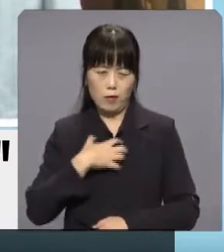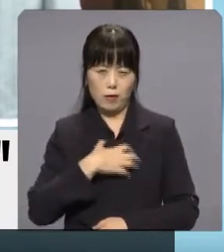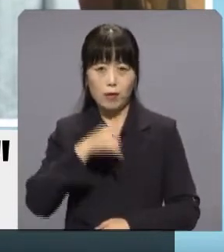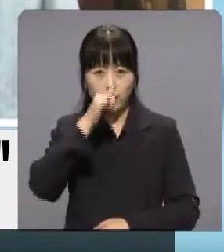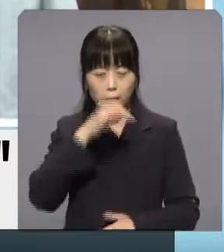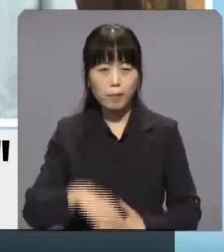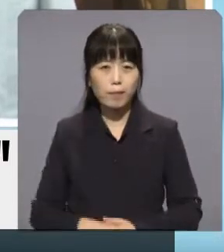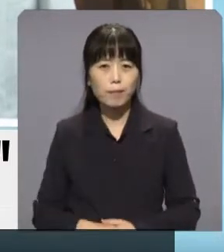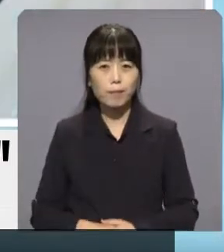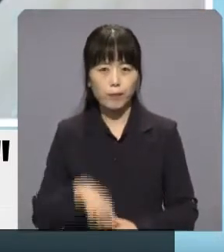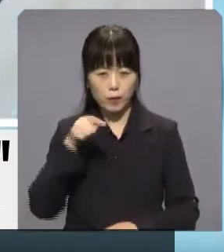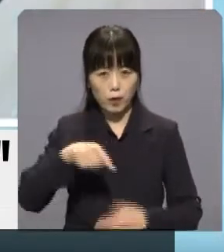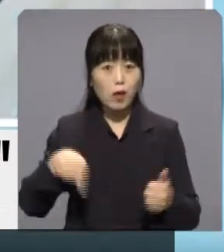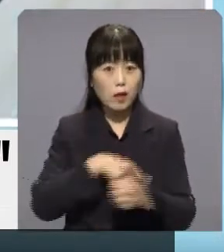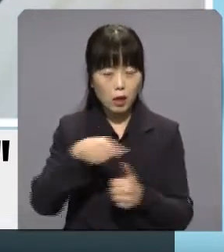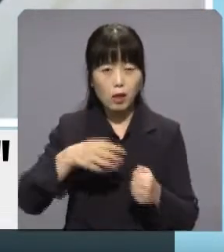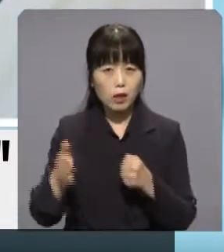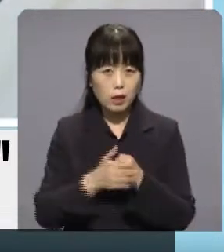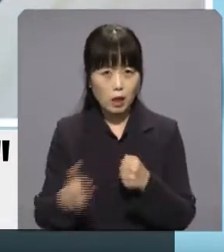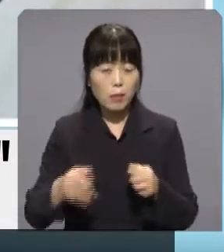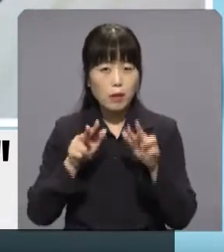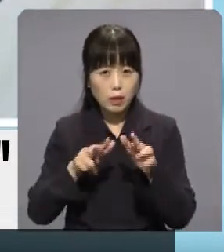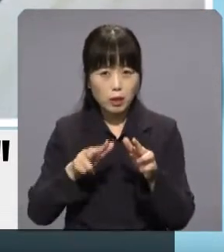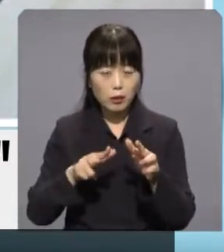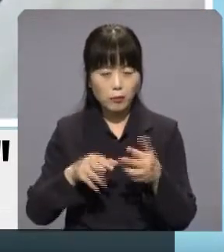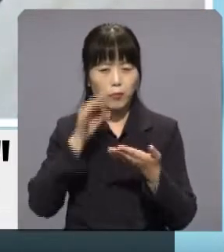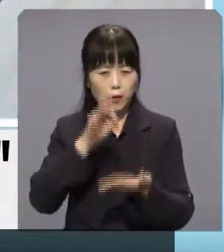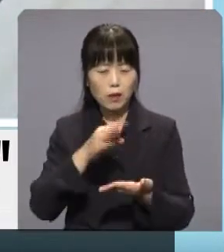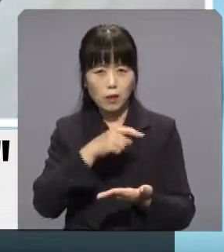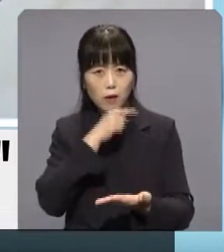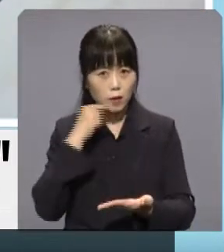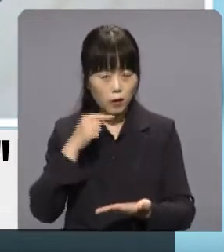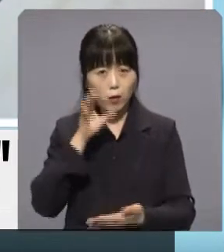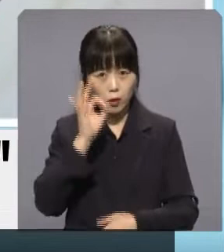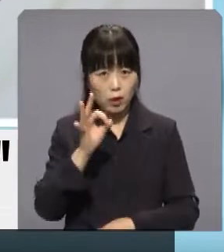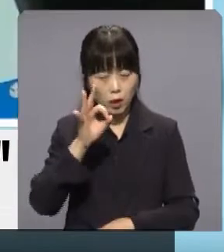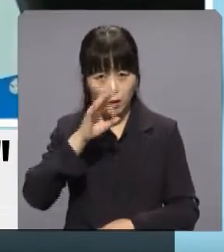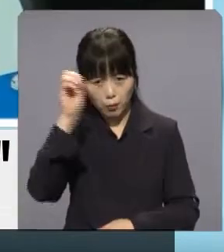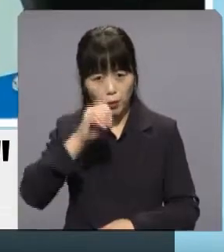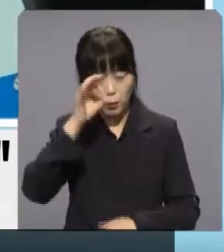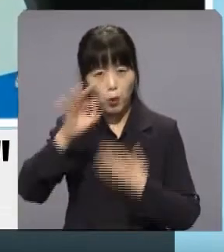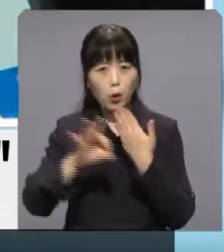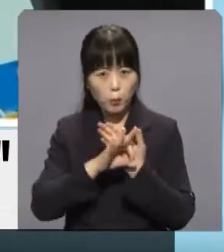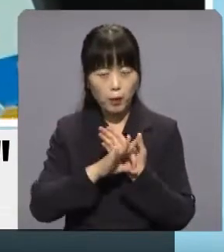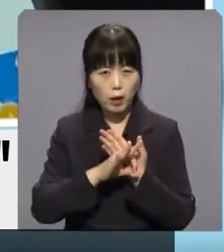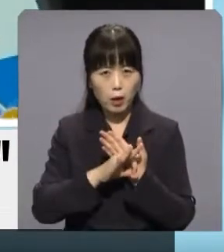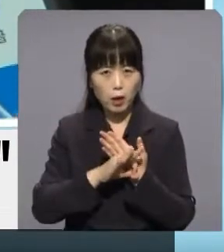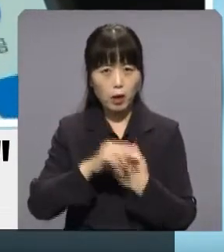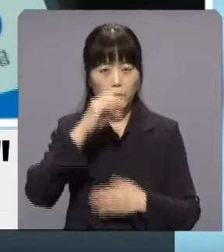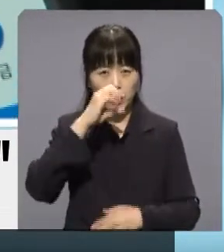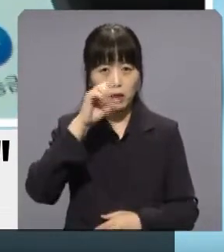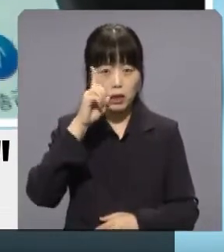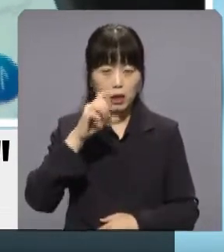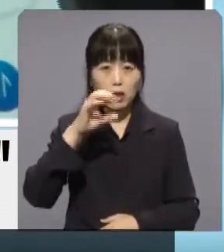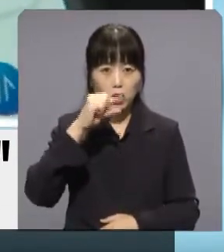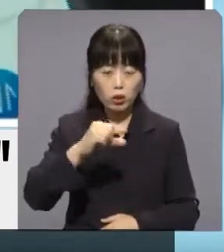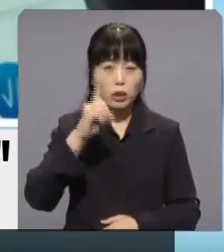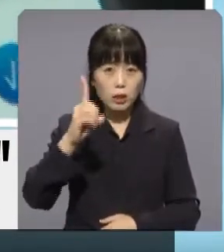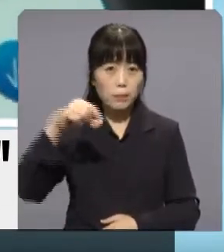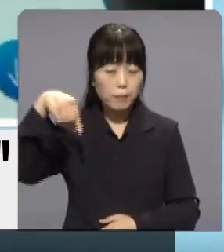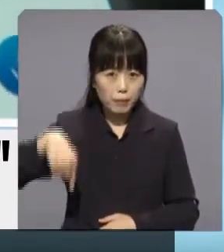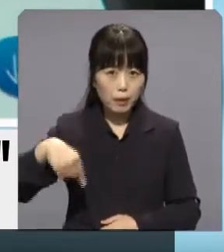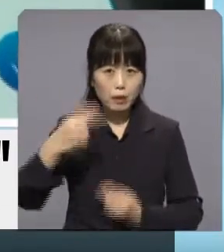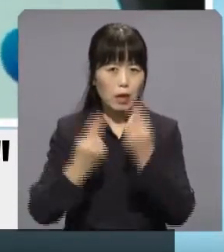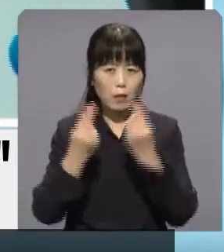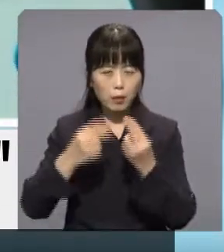없거든요 그런 상황이기 때문에 현재 우리나라 재정적자 비율을 보면은 한 GDP 대비 누적적자에겐 50% 정도